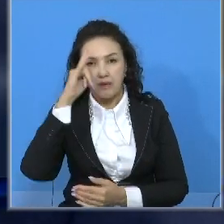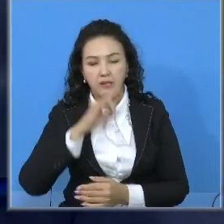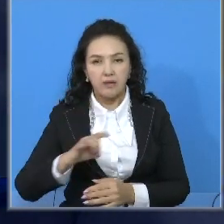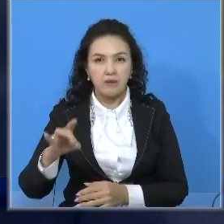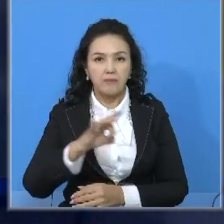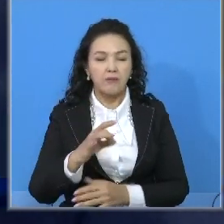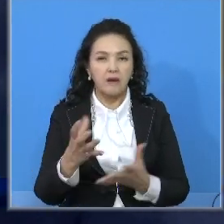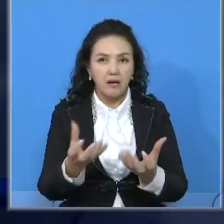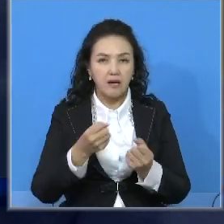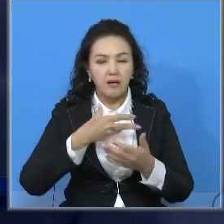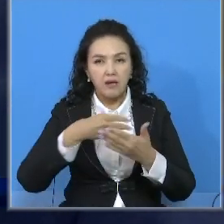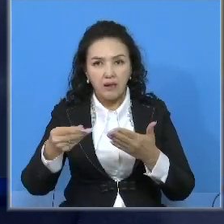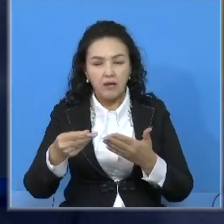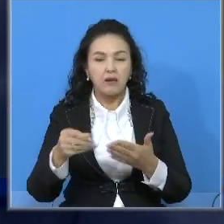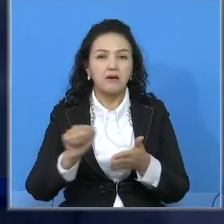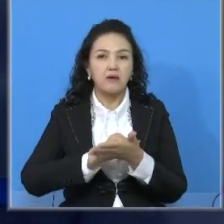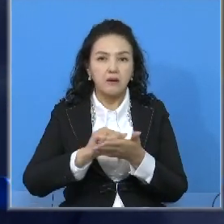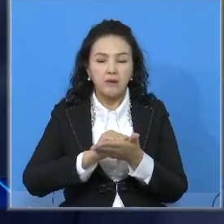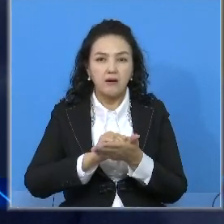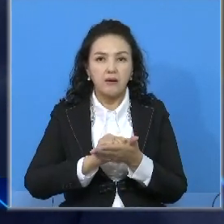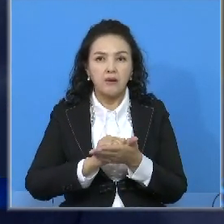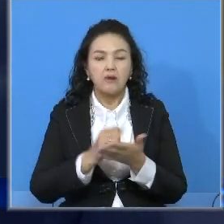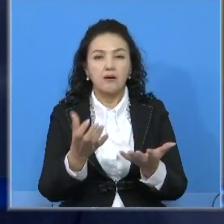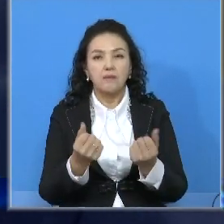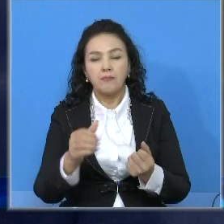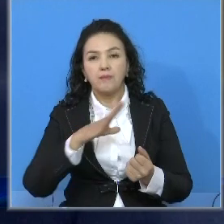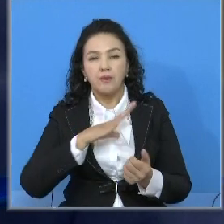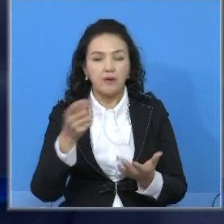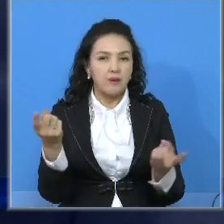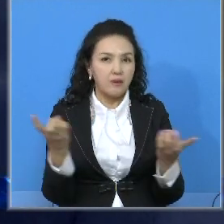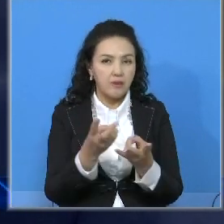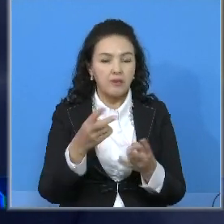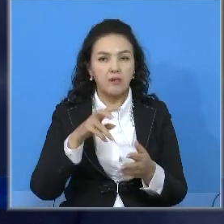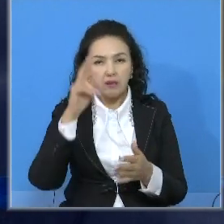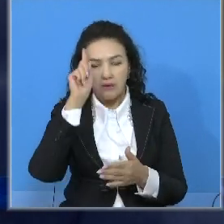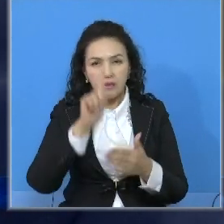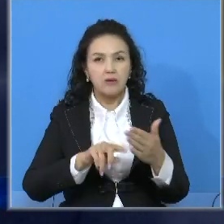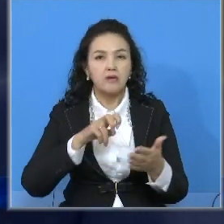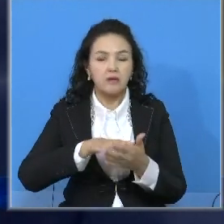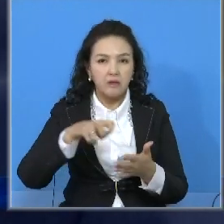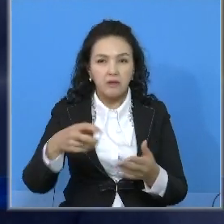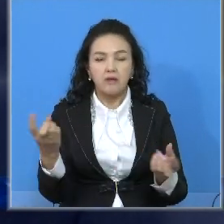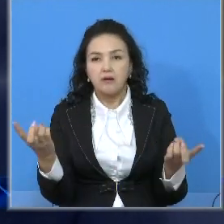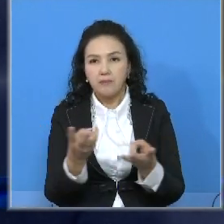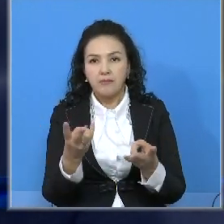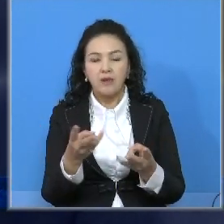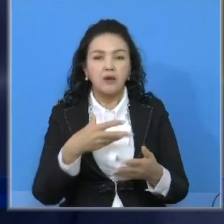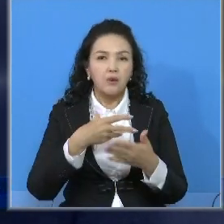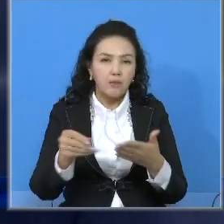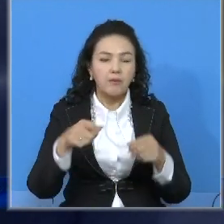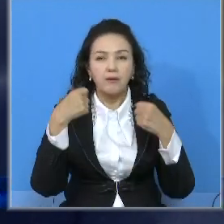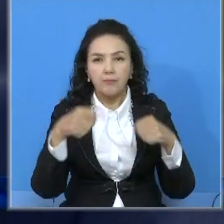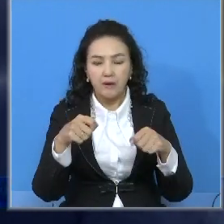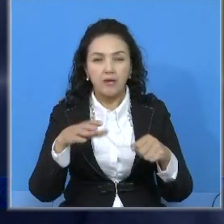Республикасы азамат алатын болса, оның құжатында қолдарында құжаттар болу керек, сенім хаттар болу керек, инвойсы болу керек, купле-продажа болу